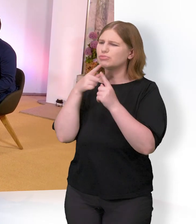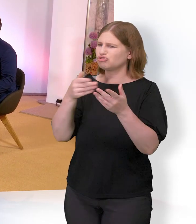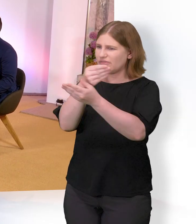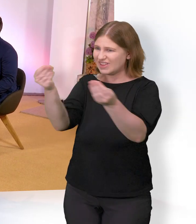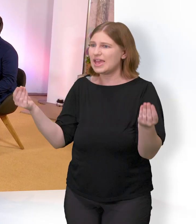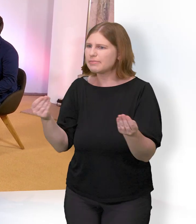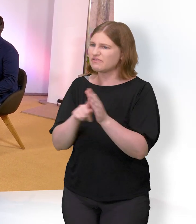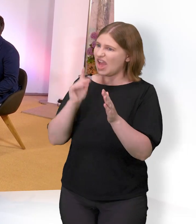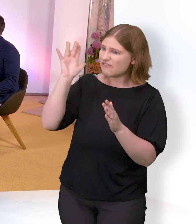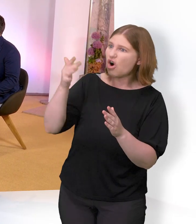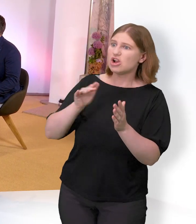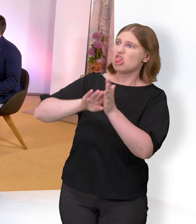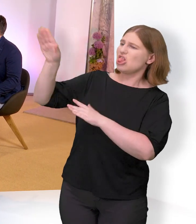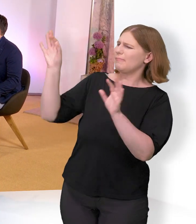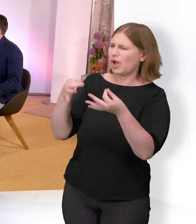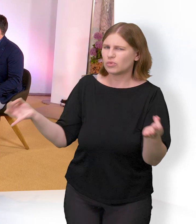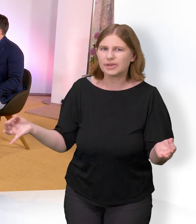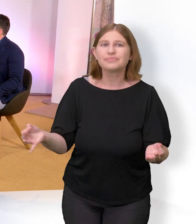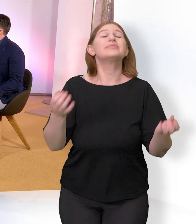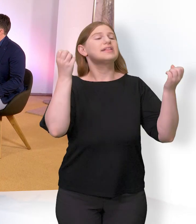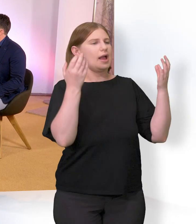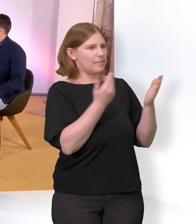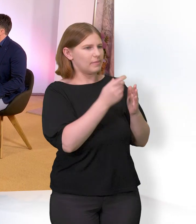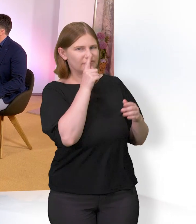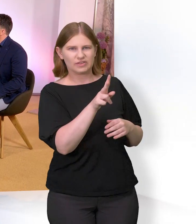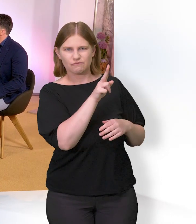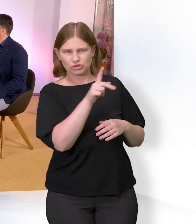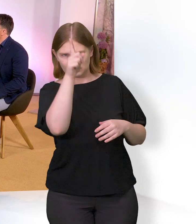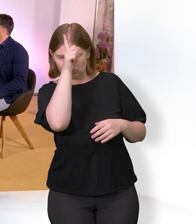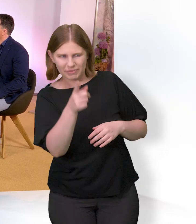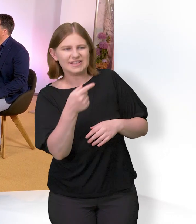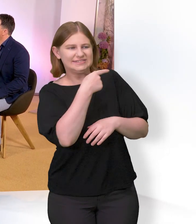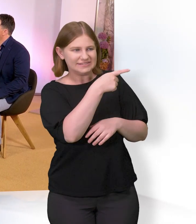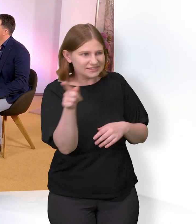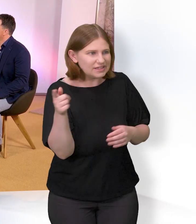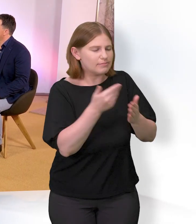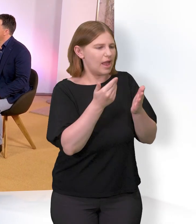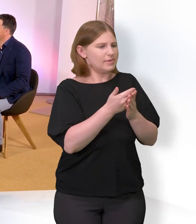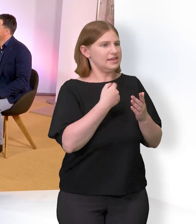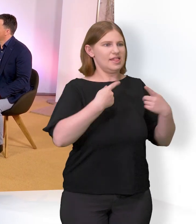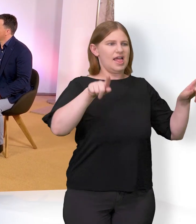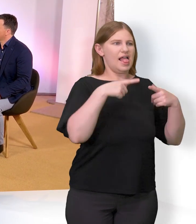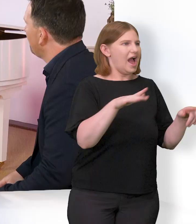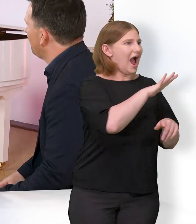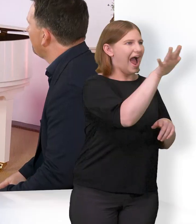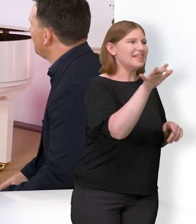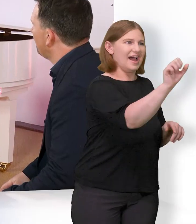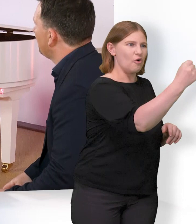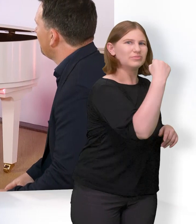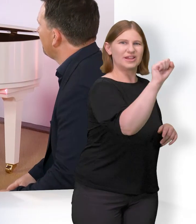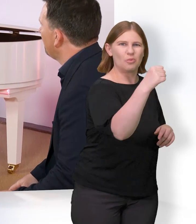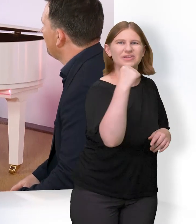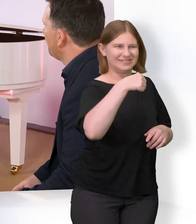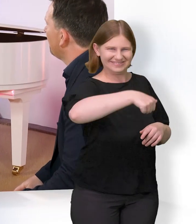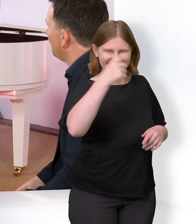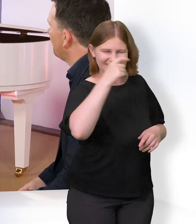Zeit, über sowas zu sprechen? Naja, das Ding ist, wenn sich jetzt zum Beispiel alle umdrehen, weil du gesungen hast, ja, oder wenn du bald ein Konzert gibst und es wird ausverkauft oder so. Das ist ein super Gefühl. Und